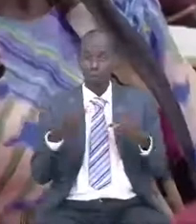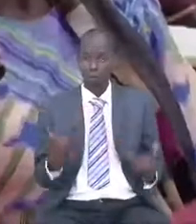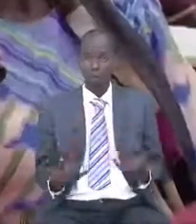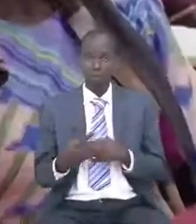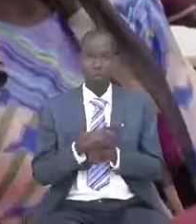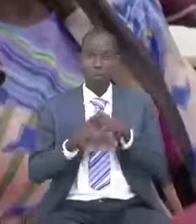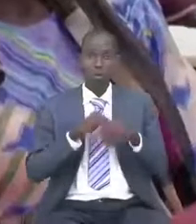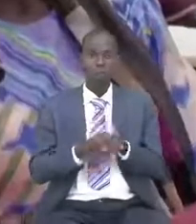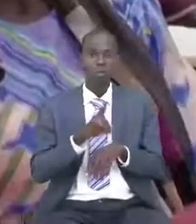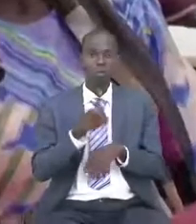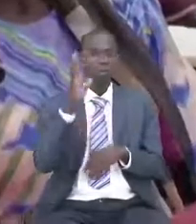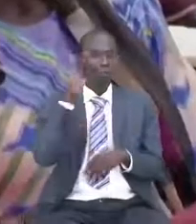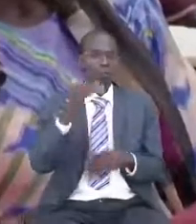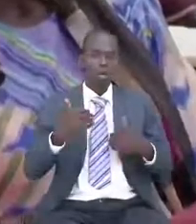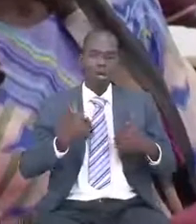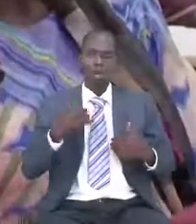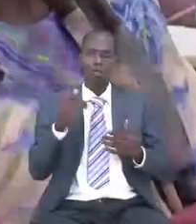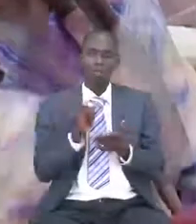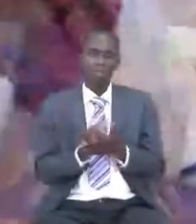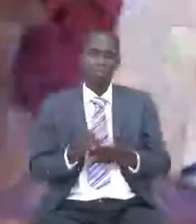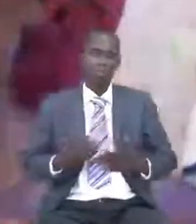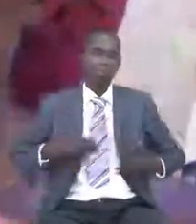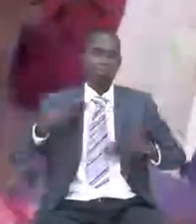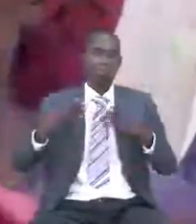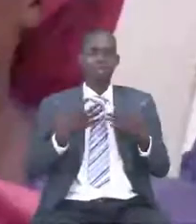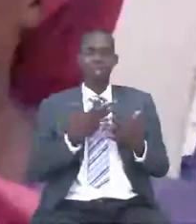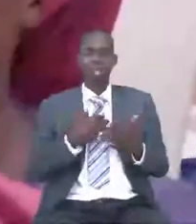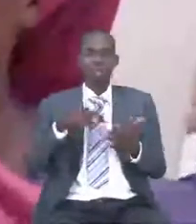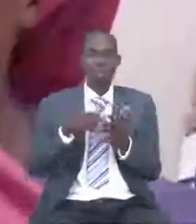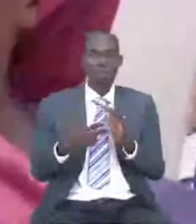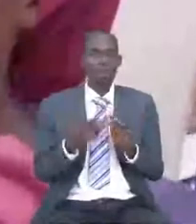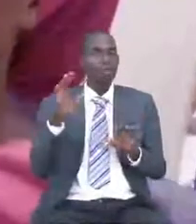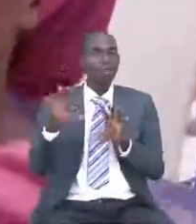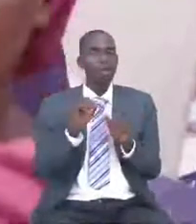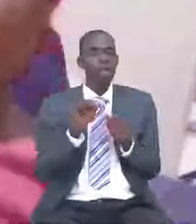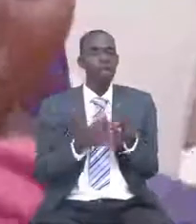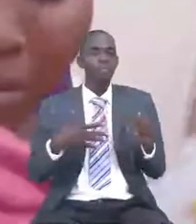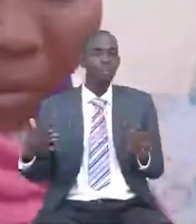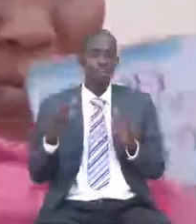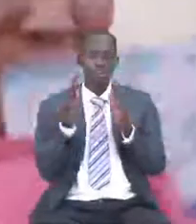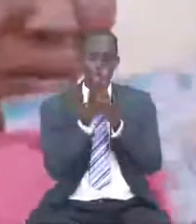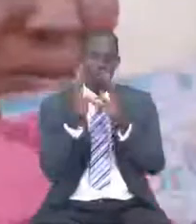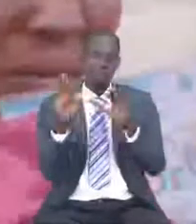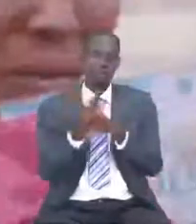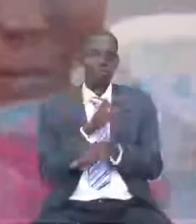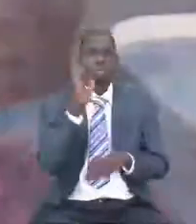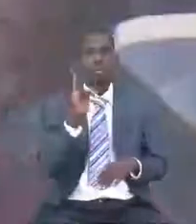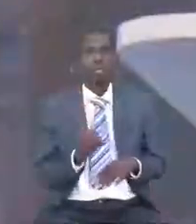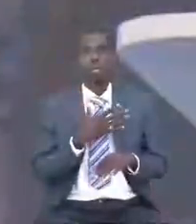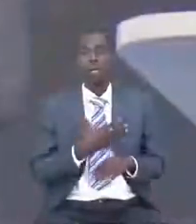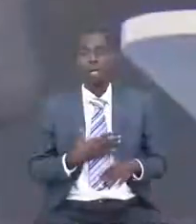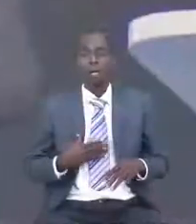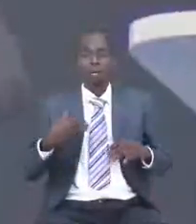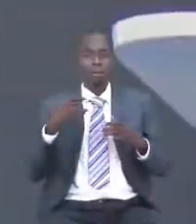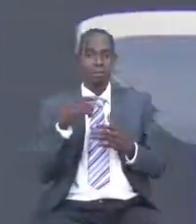partir d'aujourd'hui, tu auras la passion, tu auras d'objectifs. Ensuite, tu feras toutes choses dans la